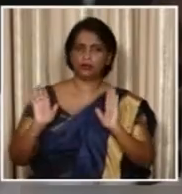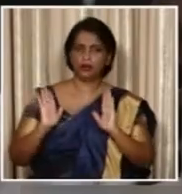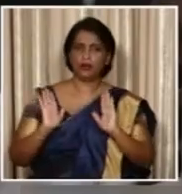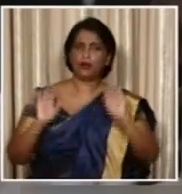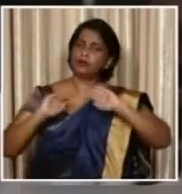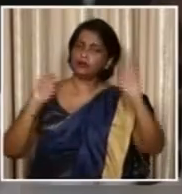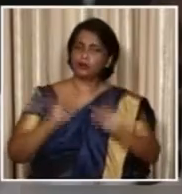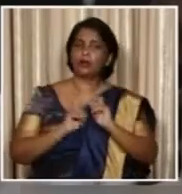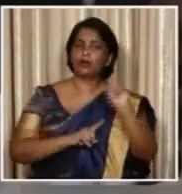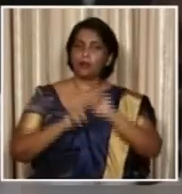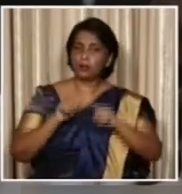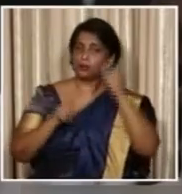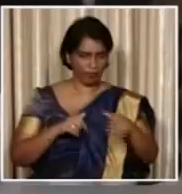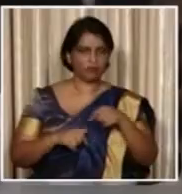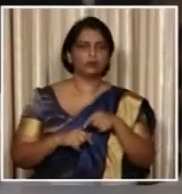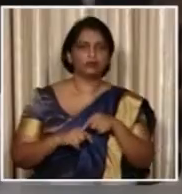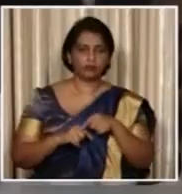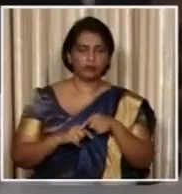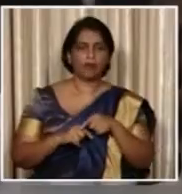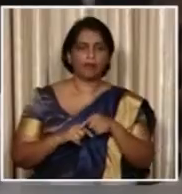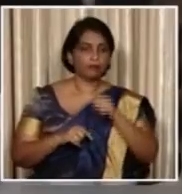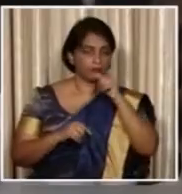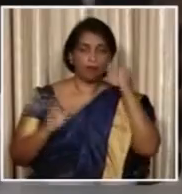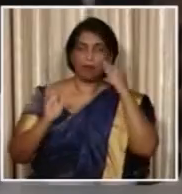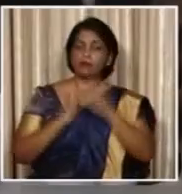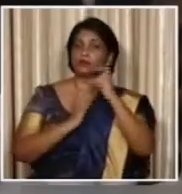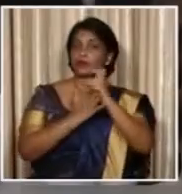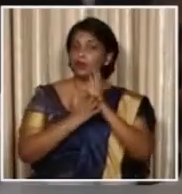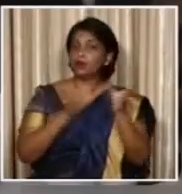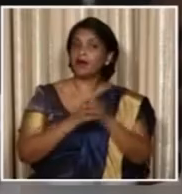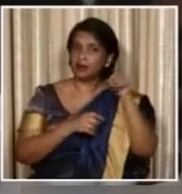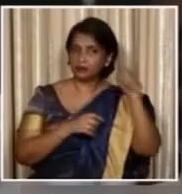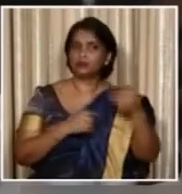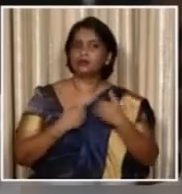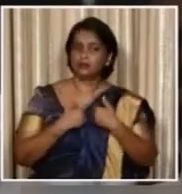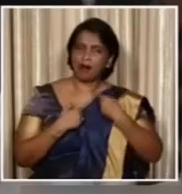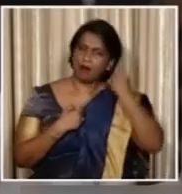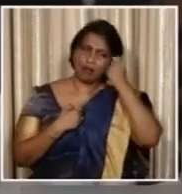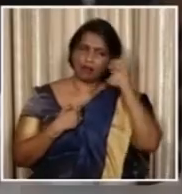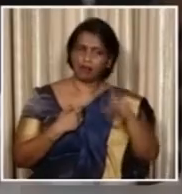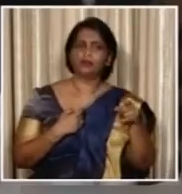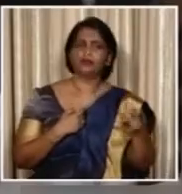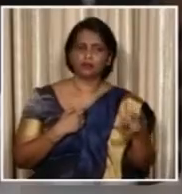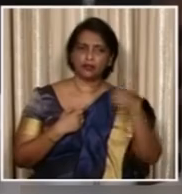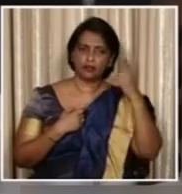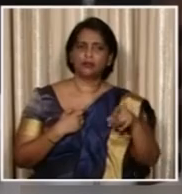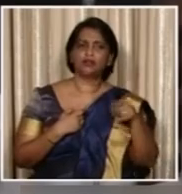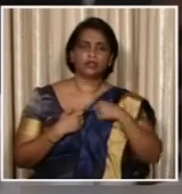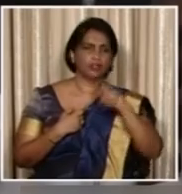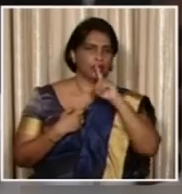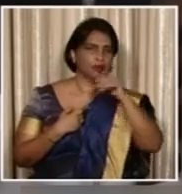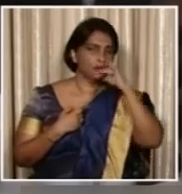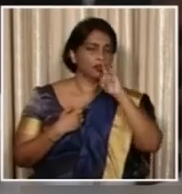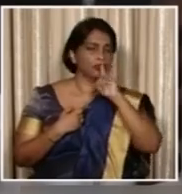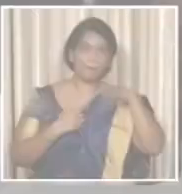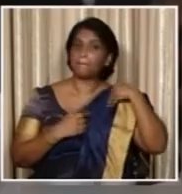කාරණය පාර්ලිමේන්තුව අදාළ කාරණයක් නෙවෙයි දැනට. ප්‍රස්තුත කාරණය ව්‍යවස්ථාදායක සභාවට තියෙන්නේ මගේ මතයේ හැටියට. ඒක නිසා මම කිව්වේ ඒකයි කථානායකතුමා